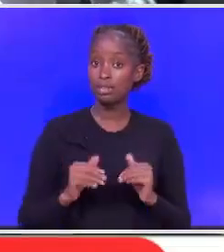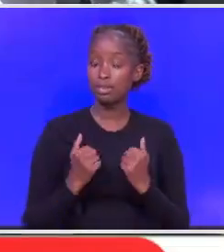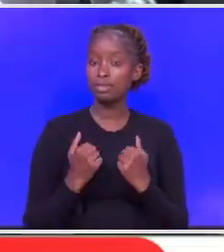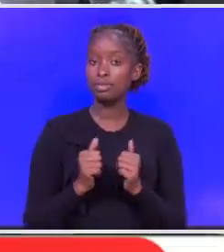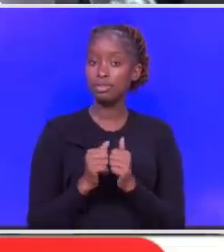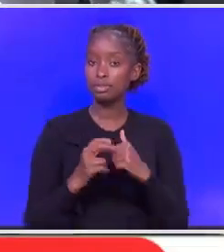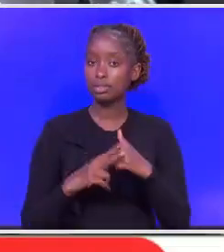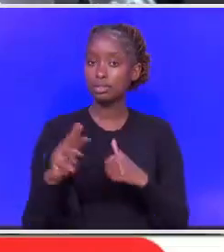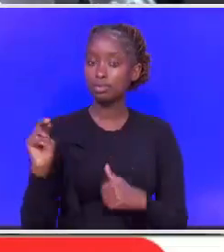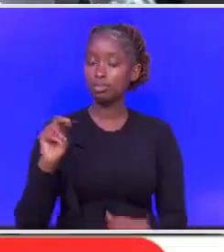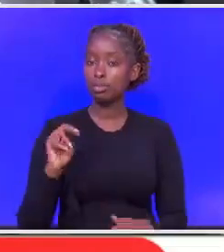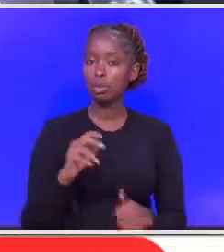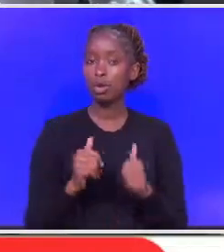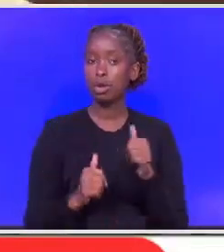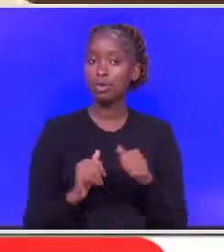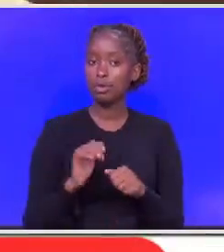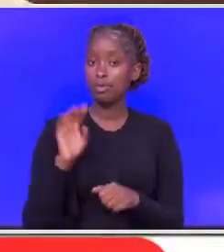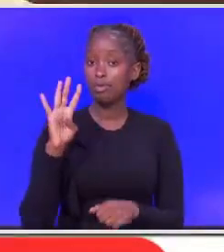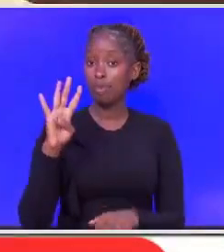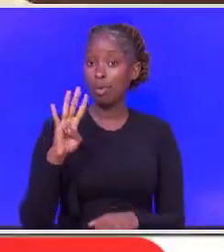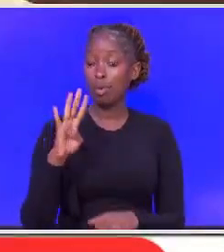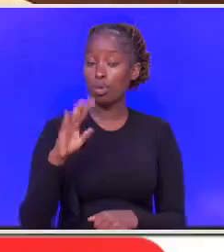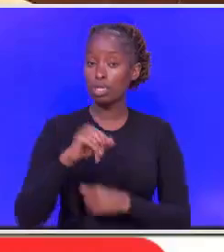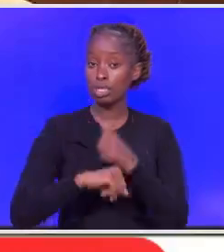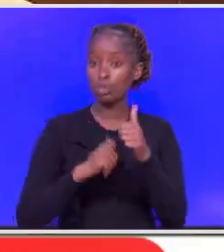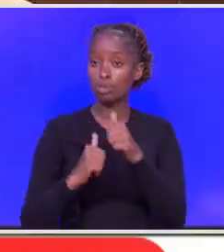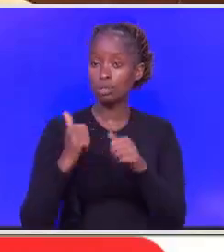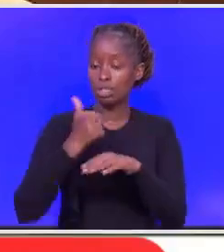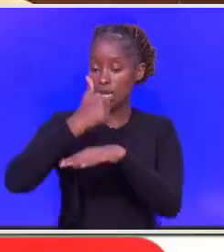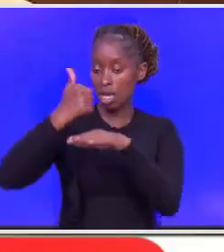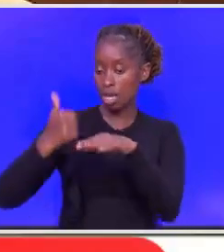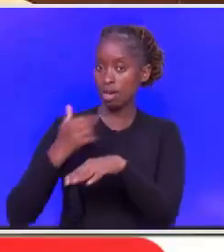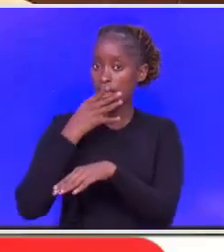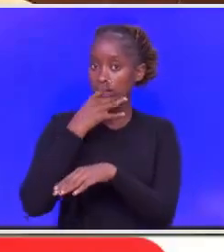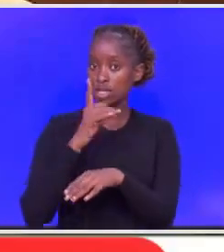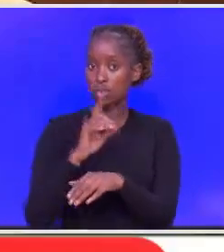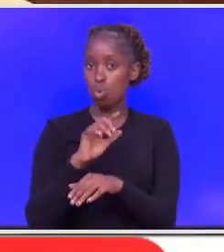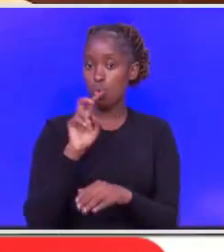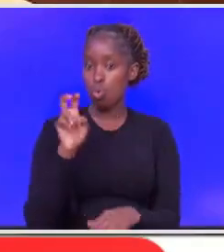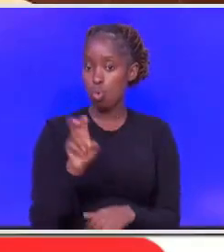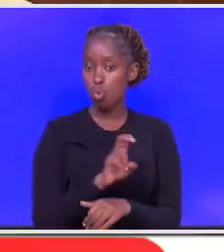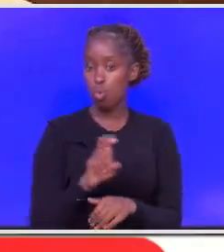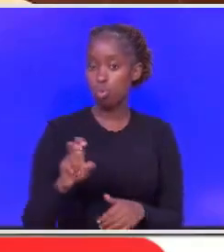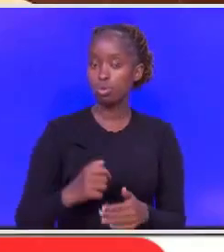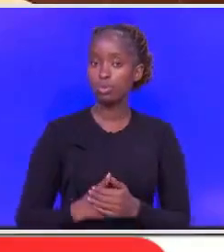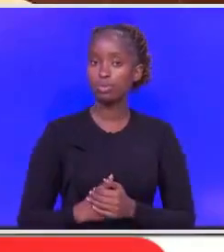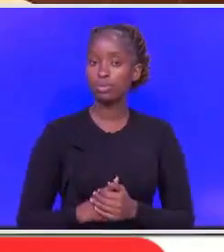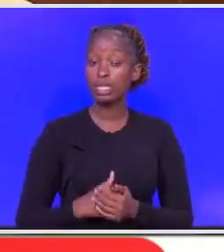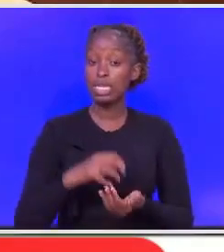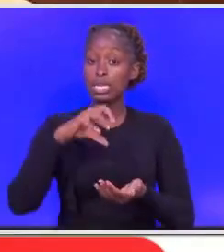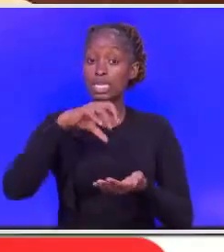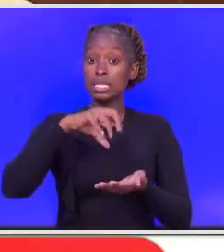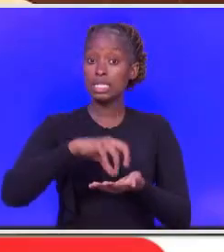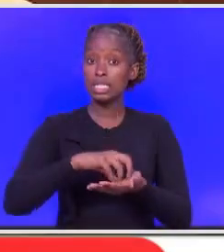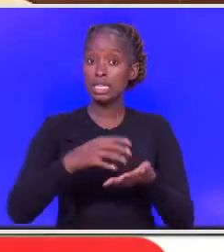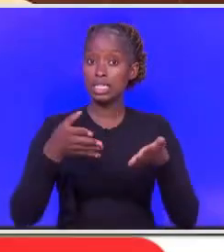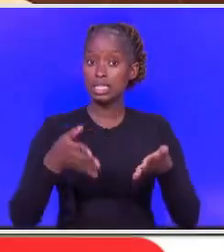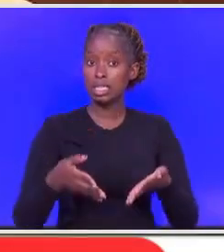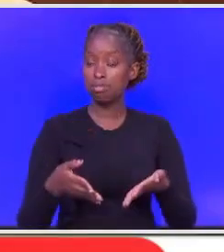majukumu mane yaliyokuwa chini ya imaya yake. Is the status on the ground of these